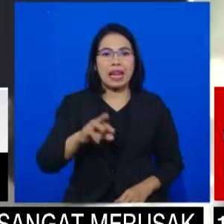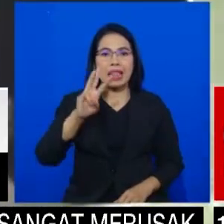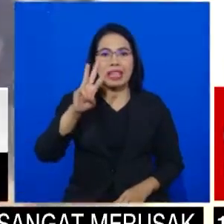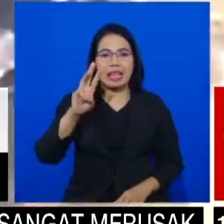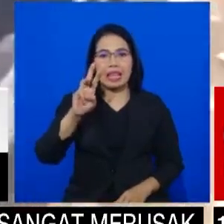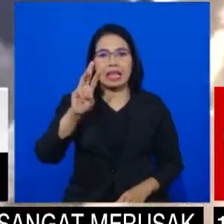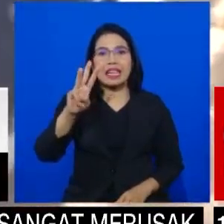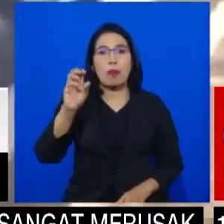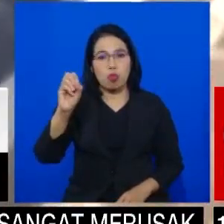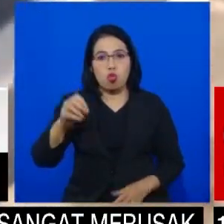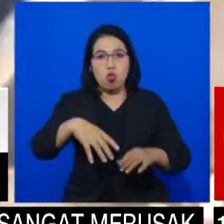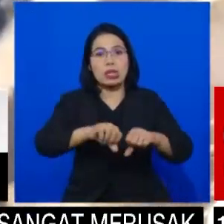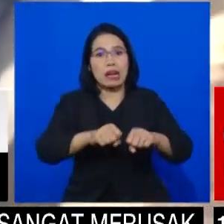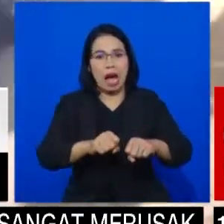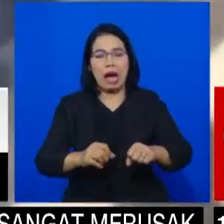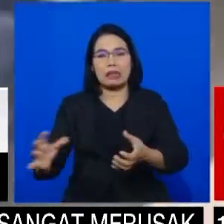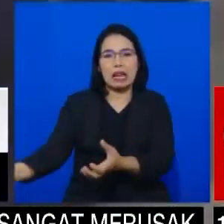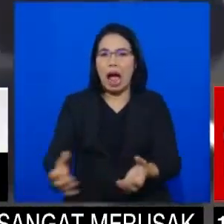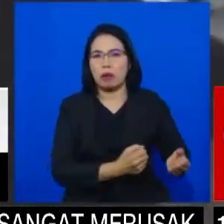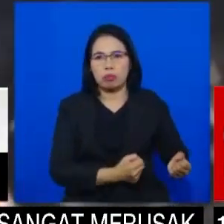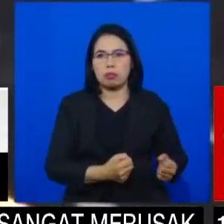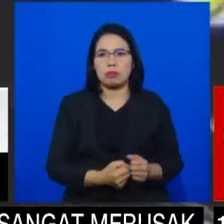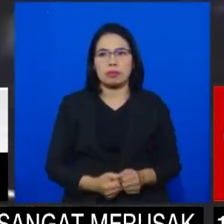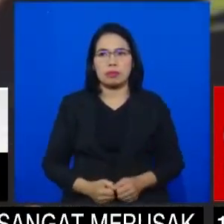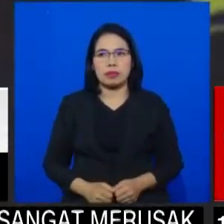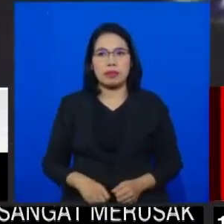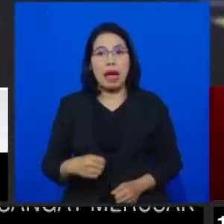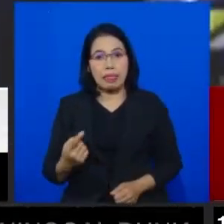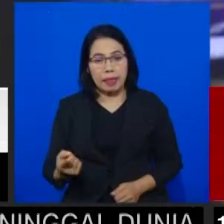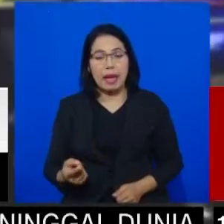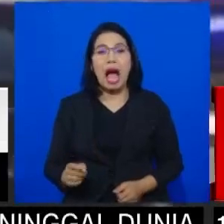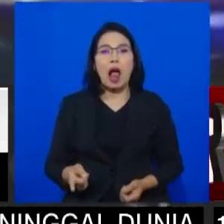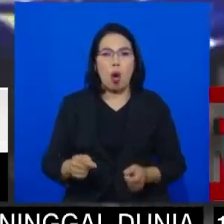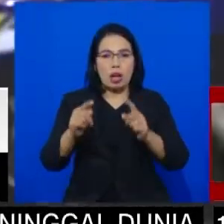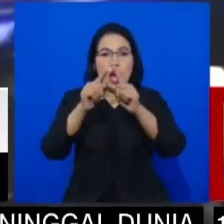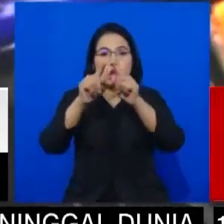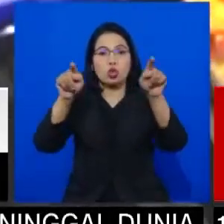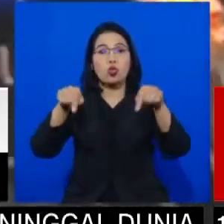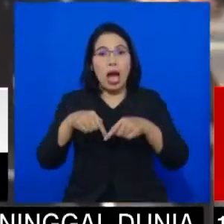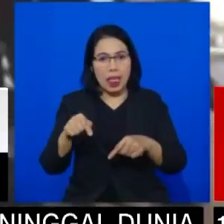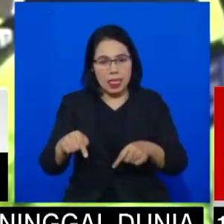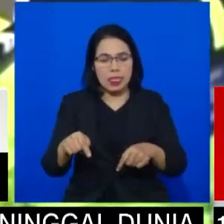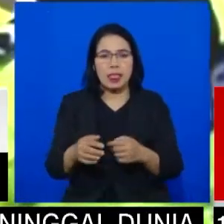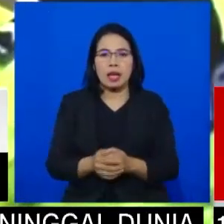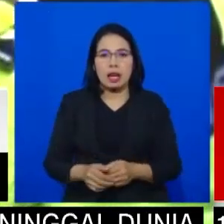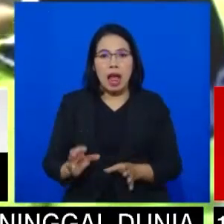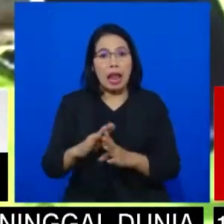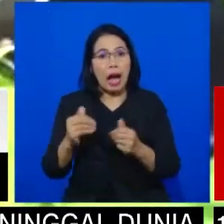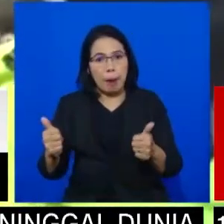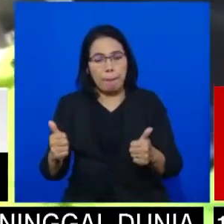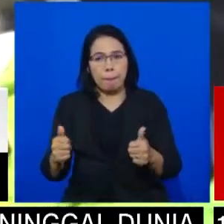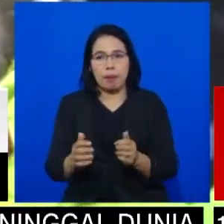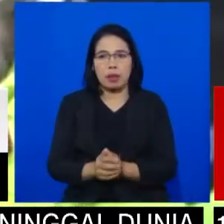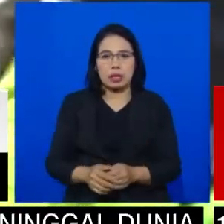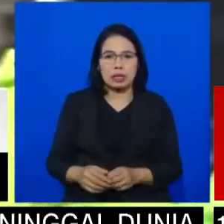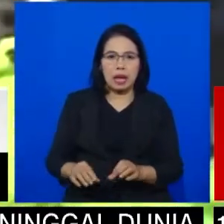diamankan. Sepeda motor bisa diambil oleh pemilik dengan membawa kelengkapan surat dan knalpot standar. Kepala